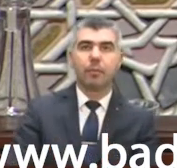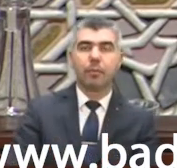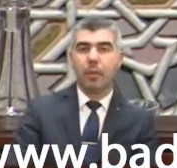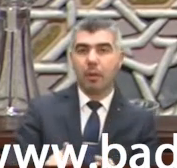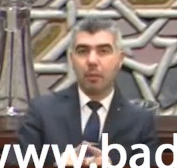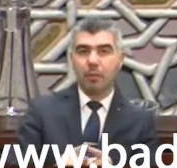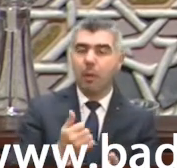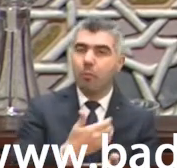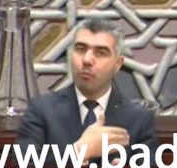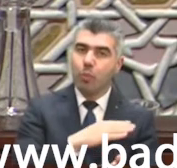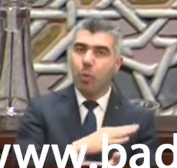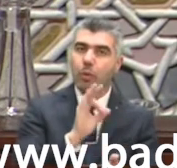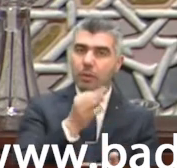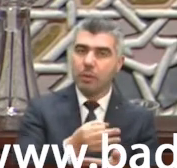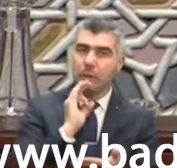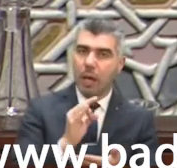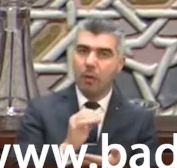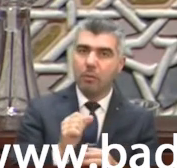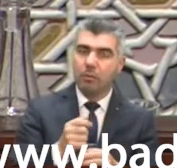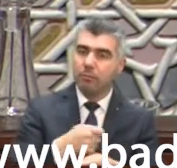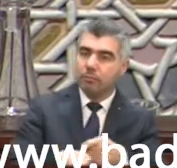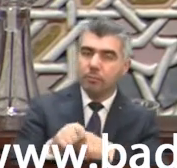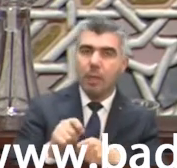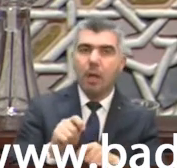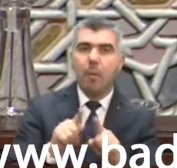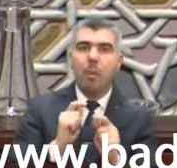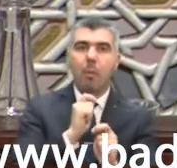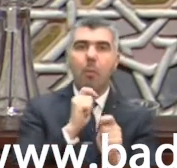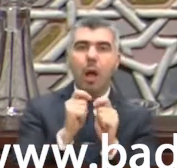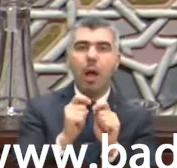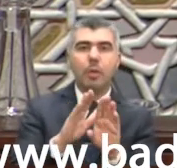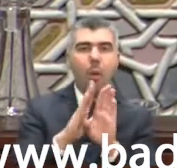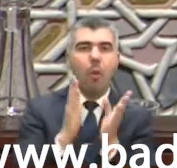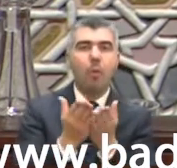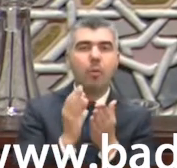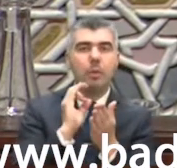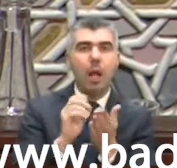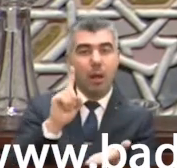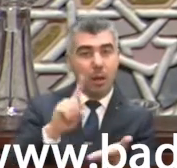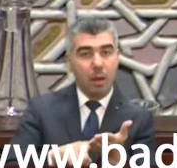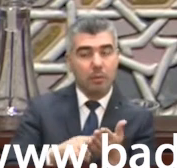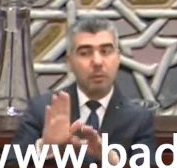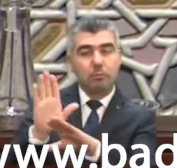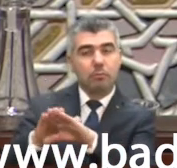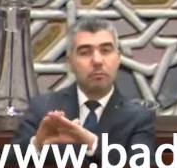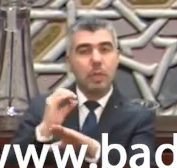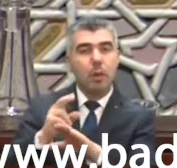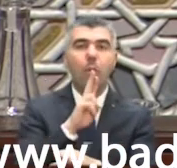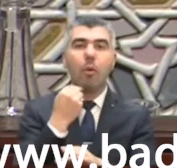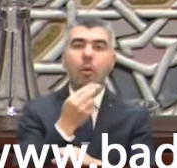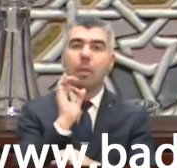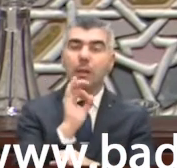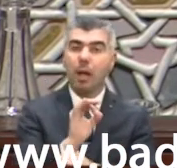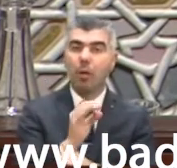خصنا حنا نتحمل المسؤوليه، حنا خصنا نناقشوا ما دمت غايه ما نلزم به هو اشعار واخبار